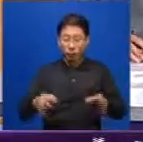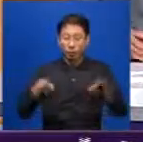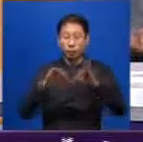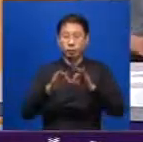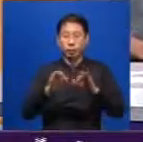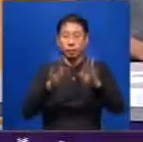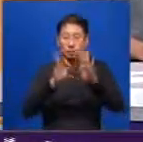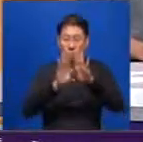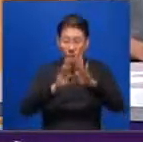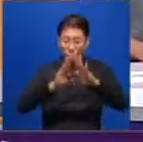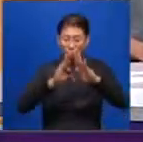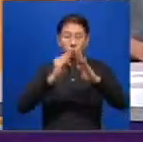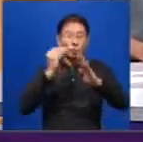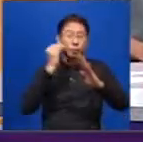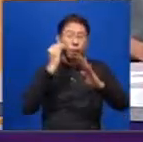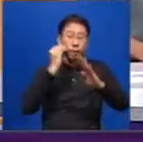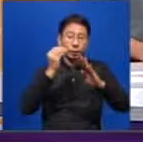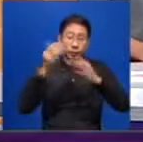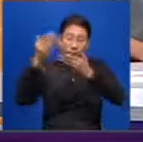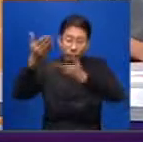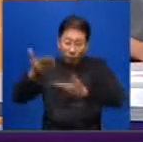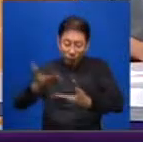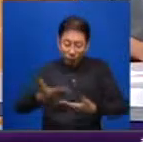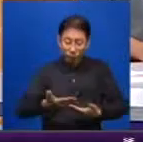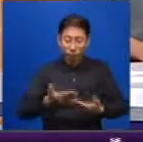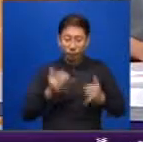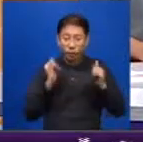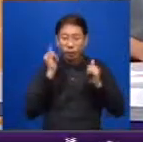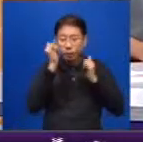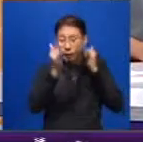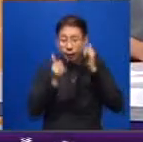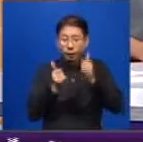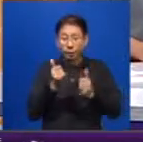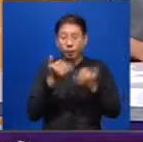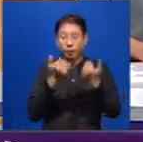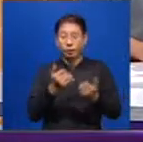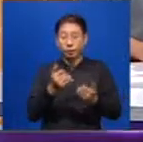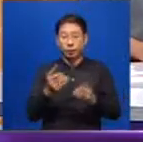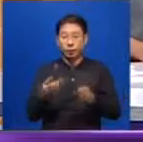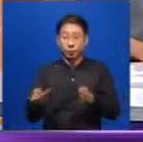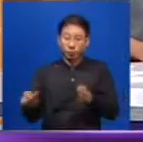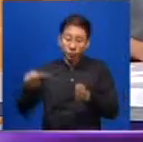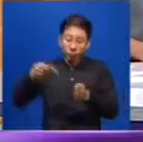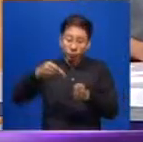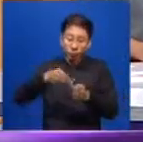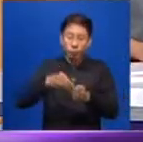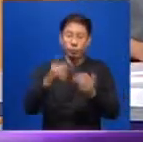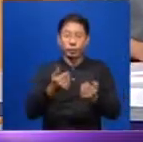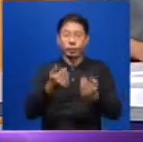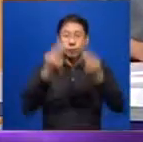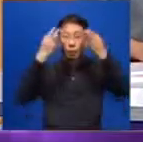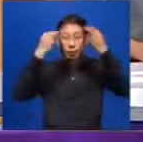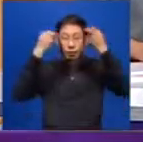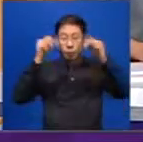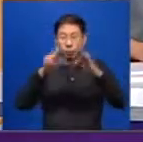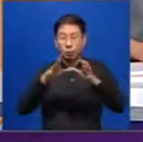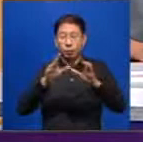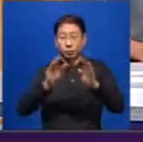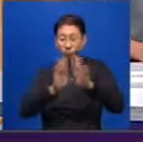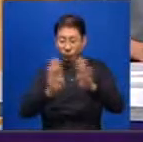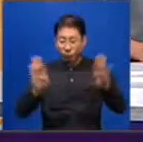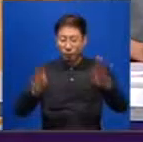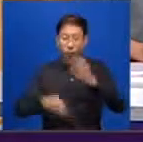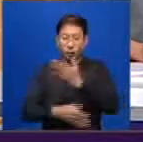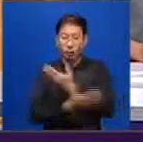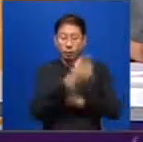บ้านหรือว่าให้หลายๆท่านนะคะมาอวยพรกันด้วยแล้วก็อีกหนึ่งท่านนะคะที่เป็นคนสำคัญก็คือท่านนายกรัฐมนตรีก็เปิดโอกาสให้